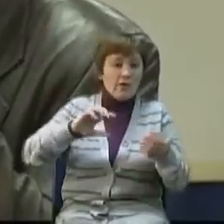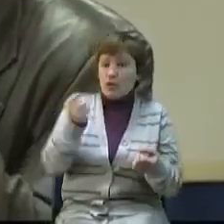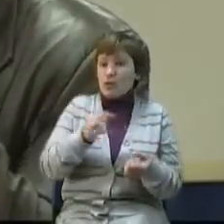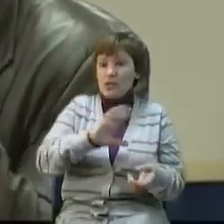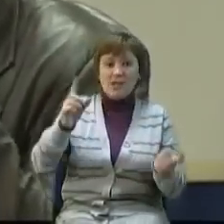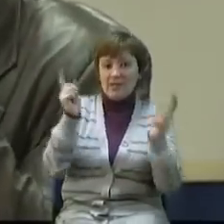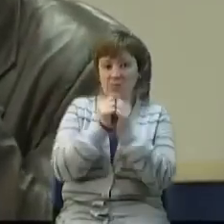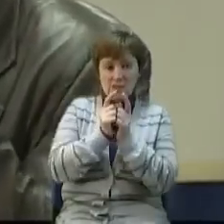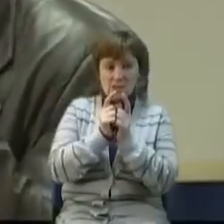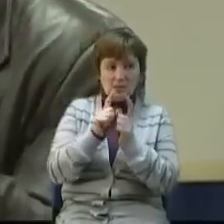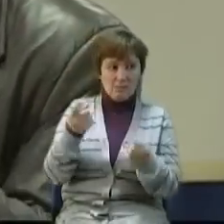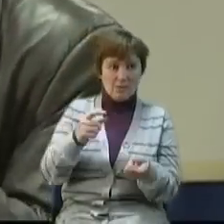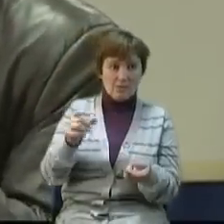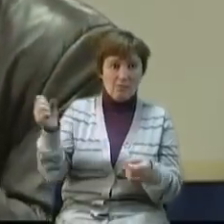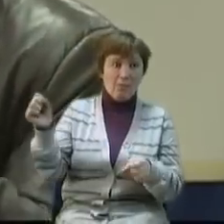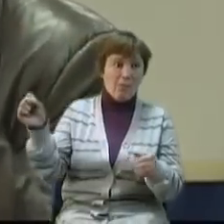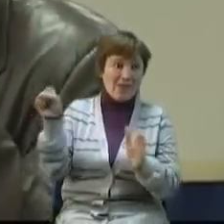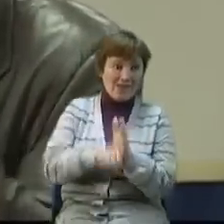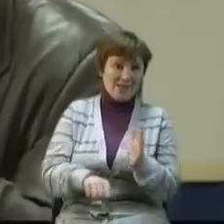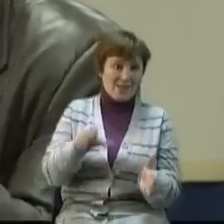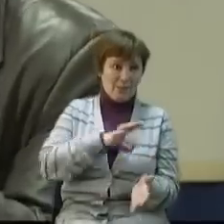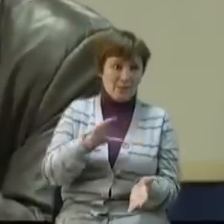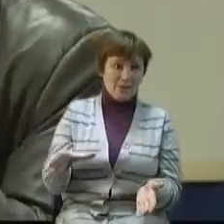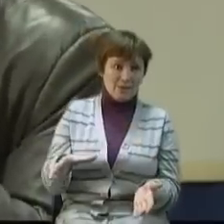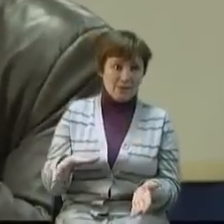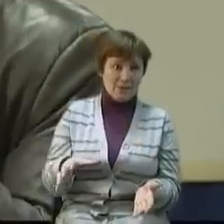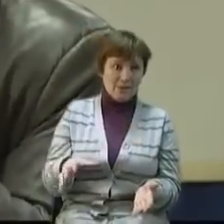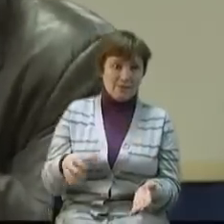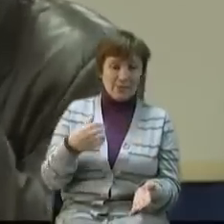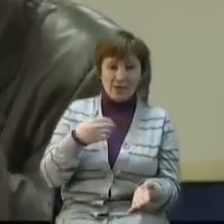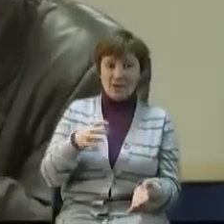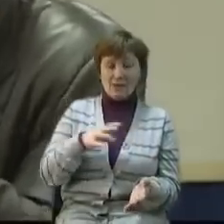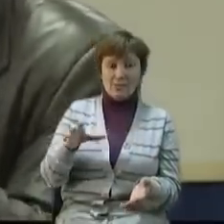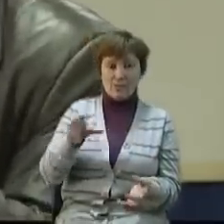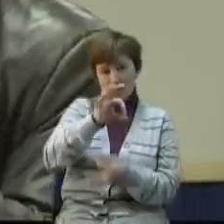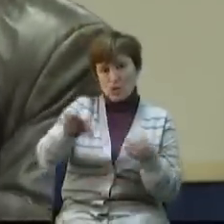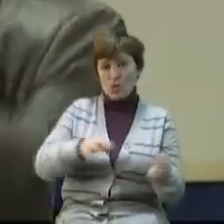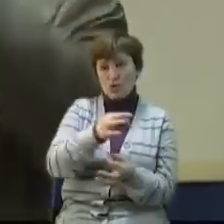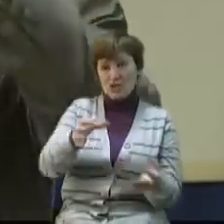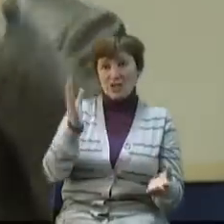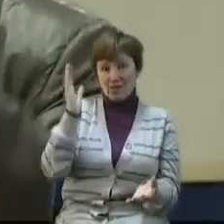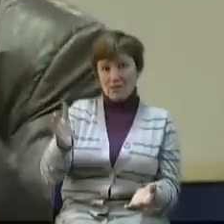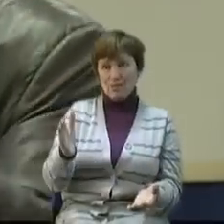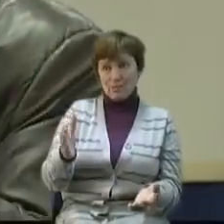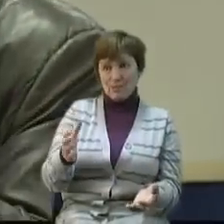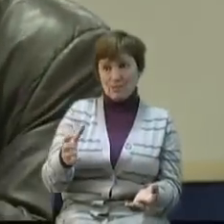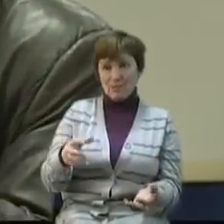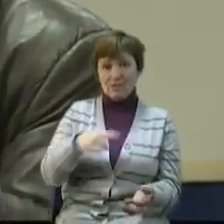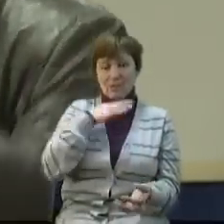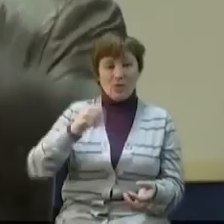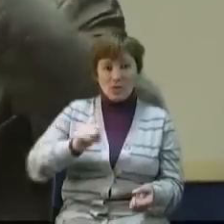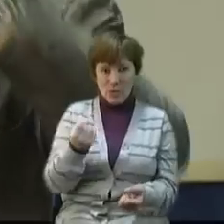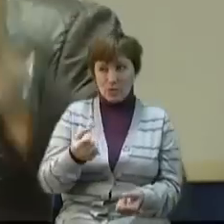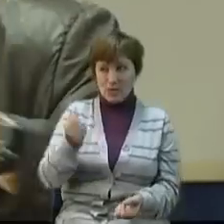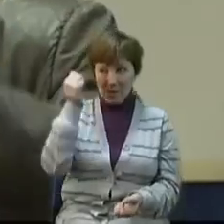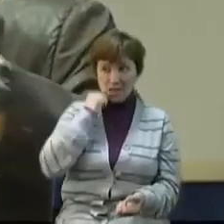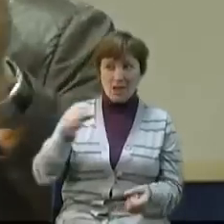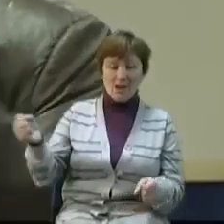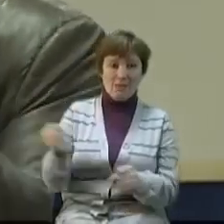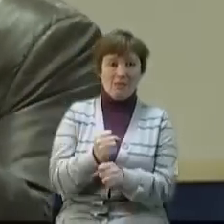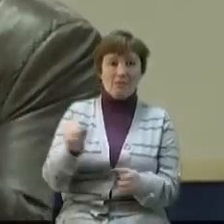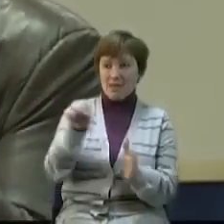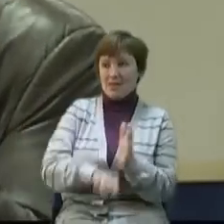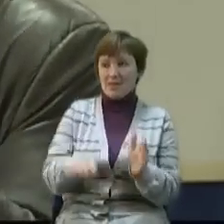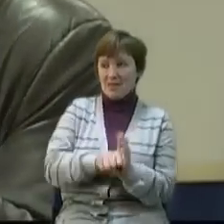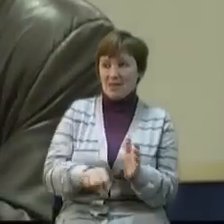я понимал, что, ну, человек слабый, не хочу иметь этих искушений, для меня важно спасение, даже если от голода и холода помру, не